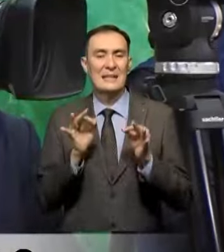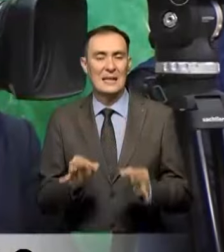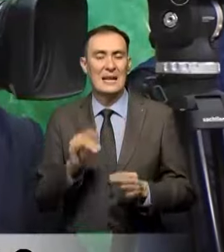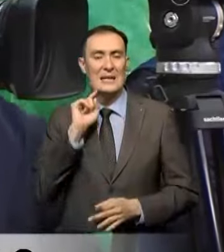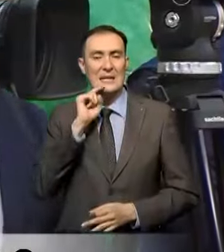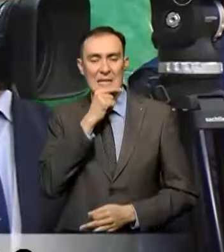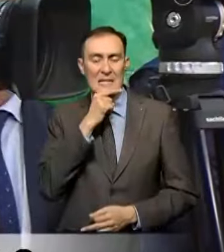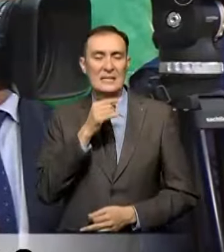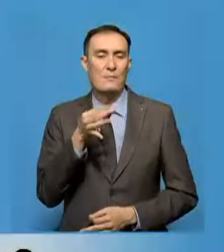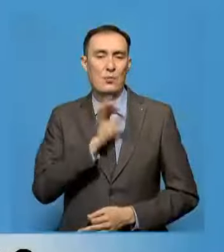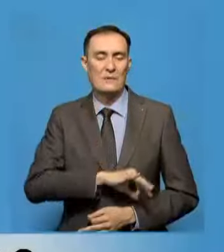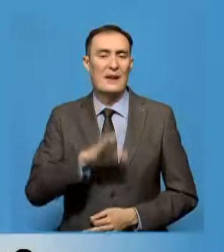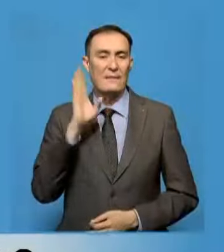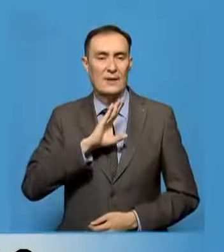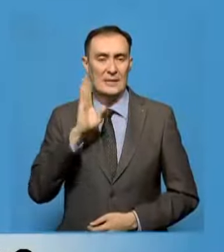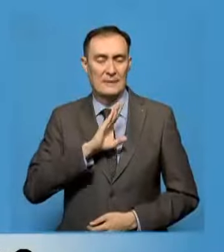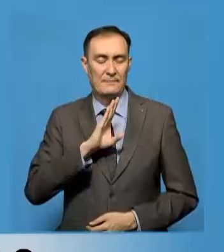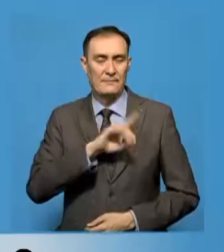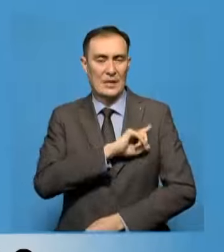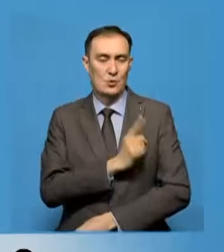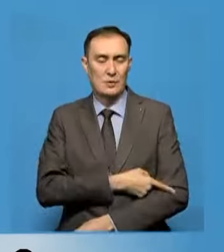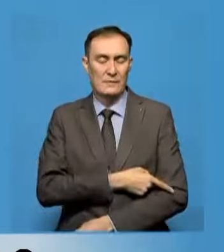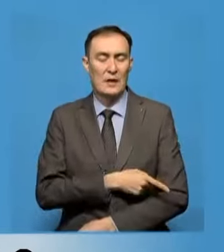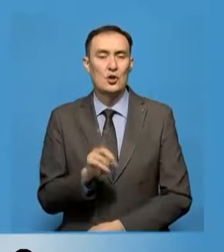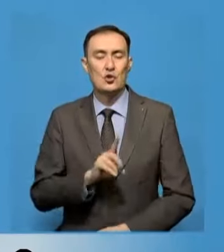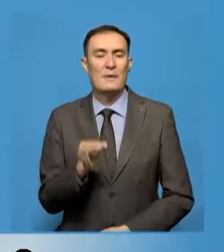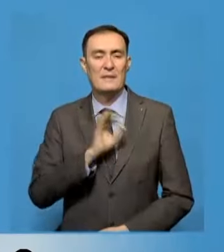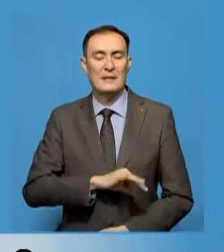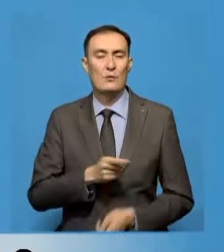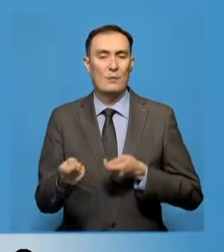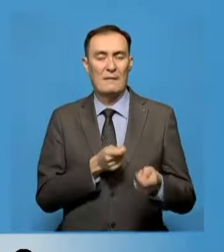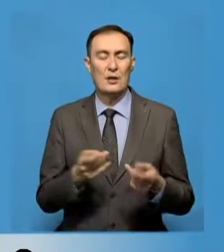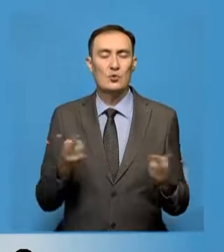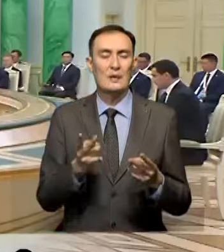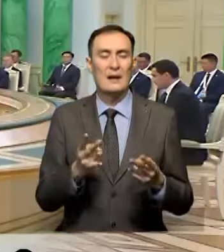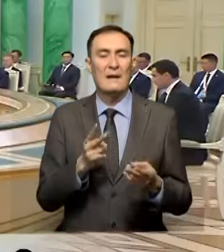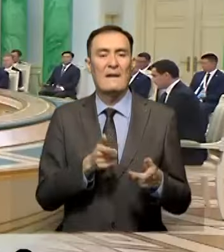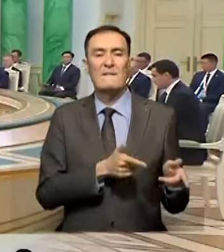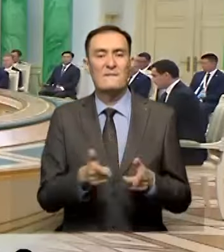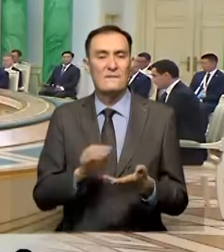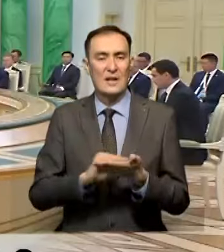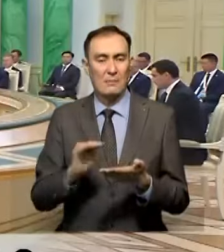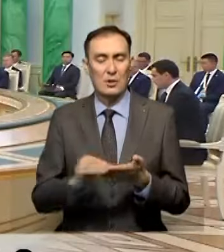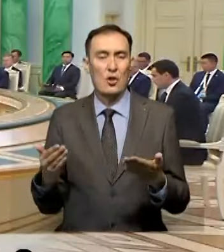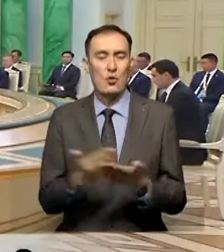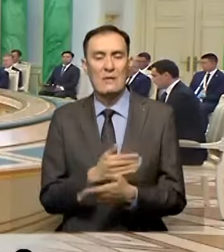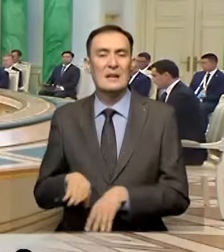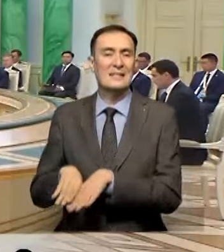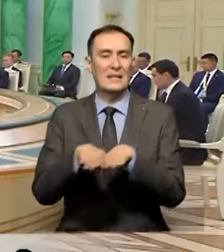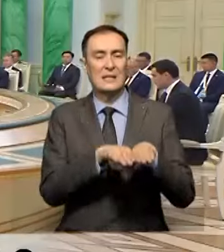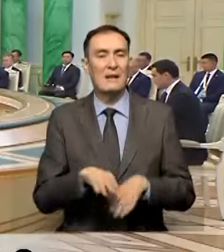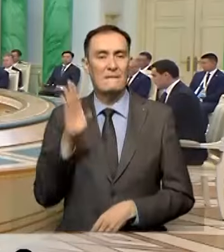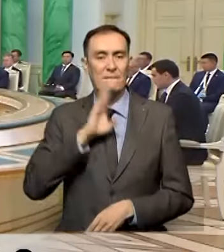использование водно-энергетических ресурсов. Для эффективного управления требуется выработка новой консолидированной